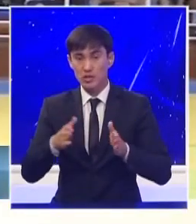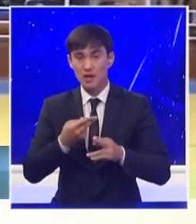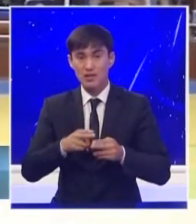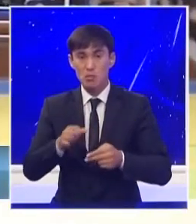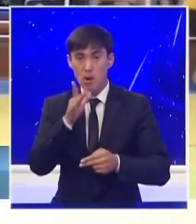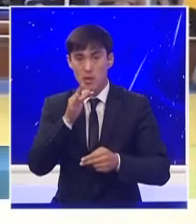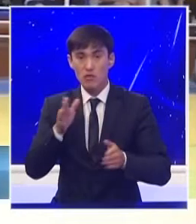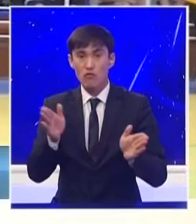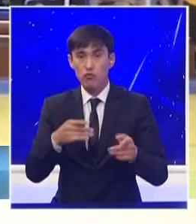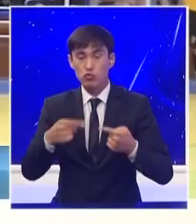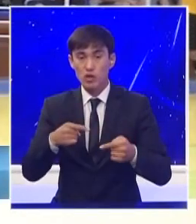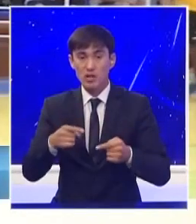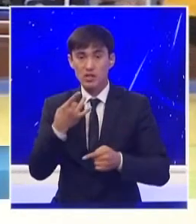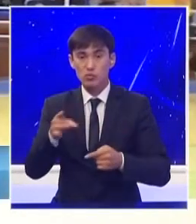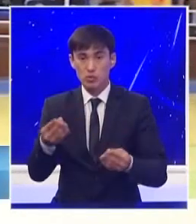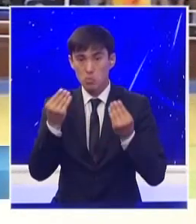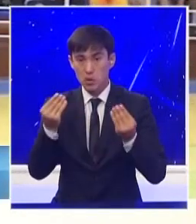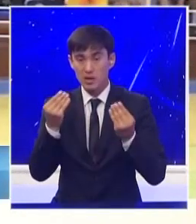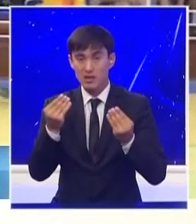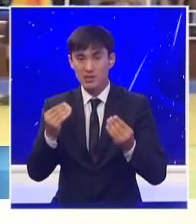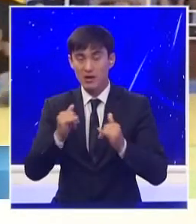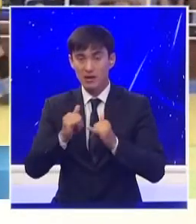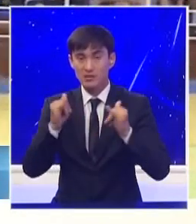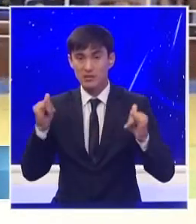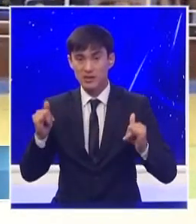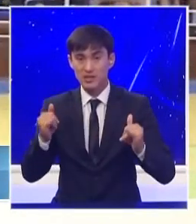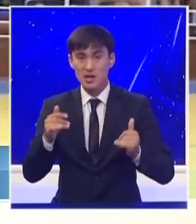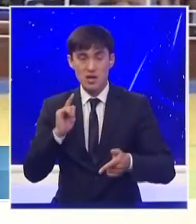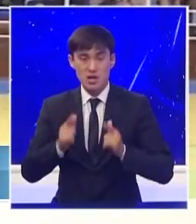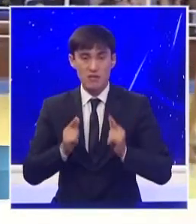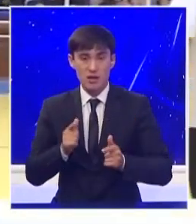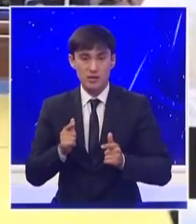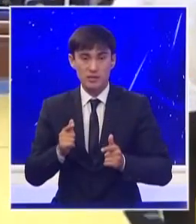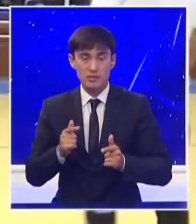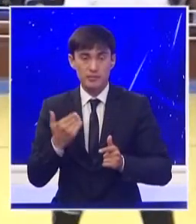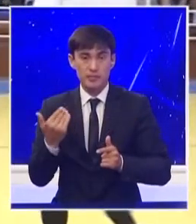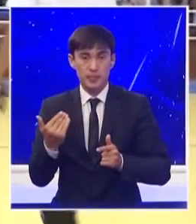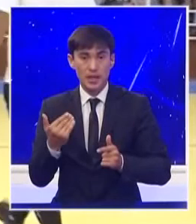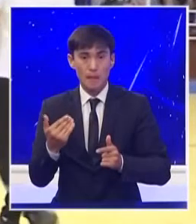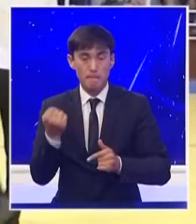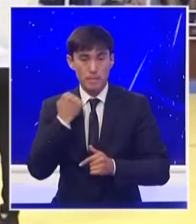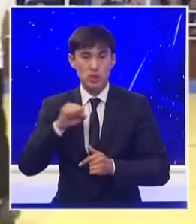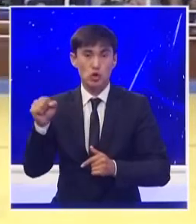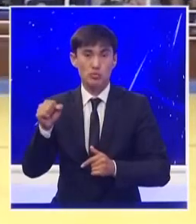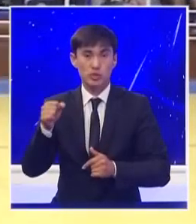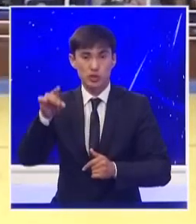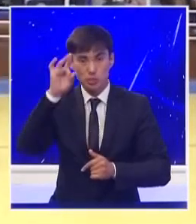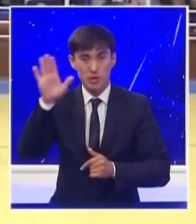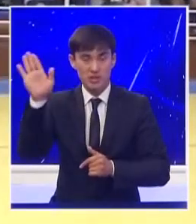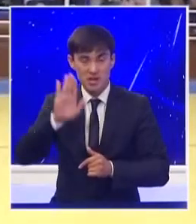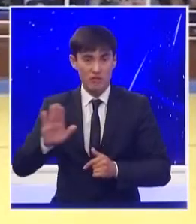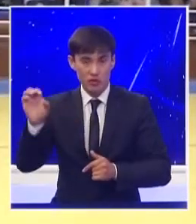момент наш футзал в Республике Казахстан очень прекрасно развит, является призерами чемпионатов